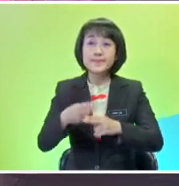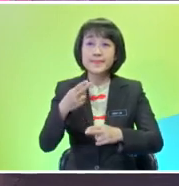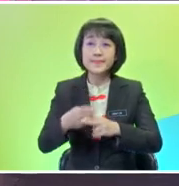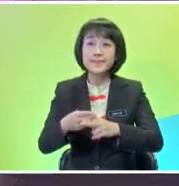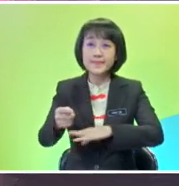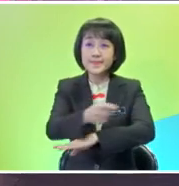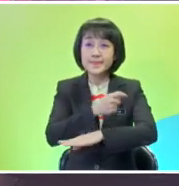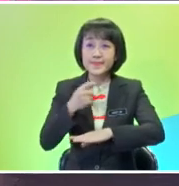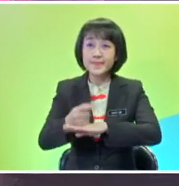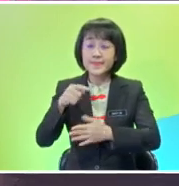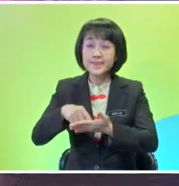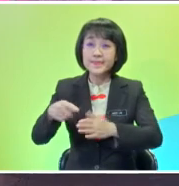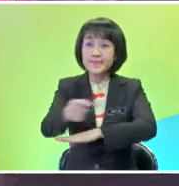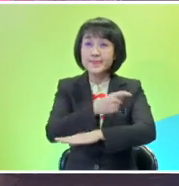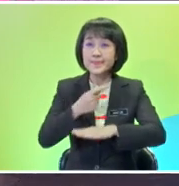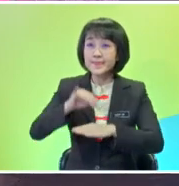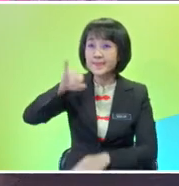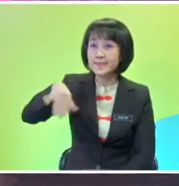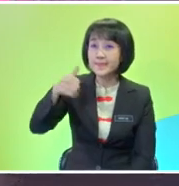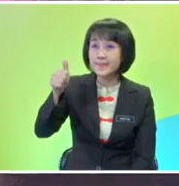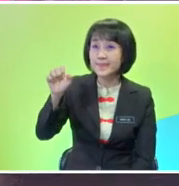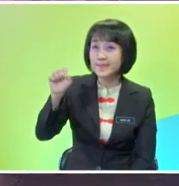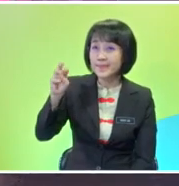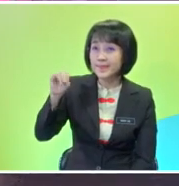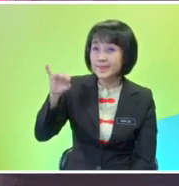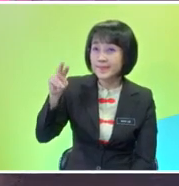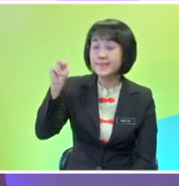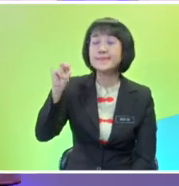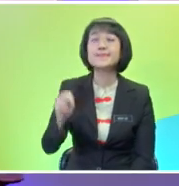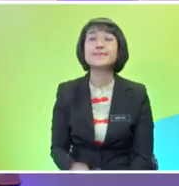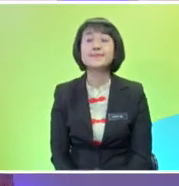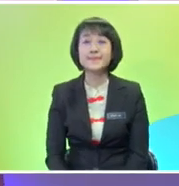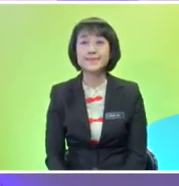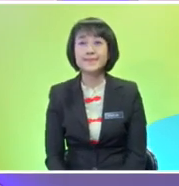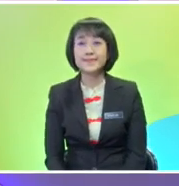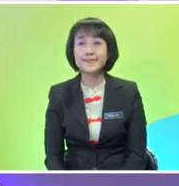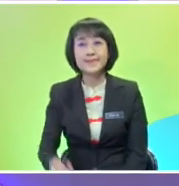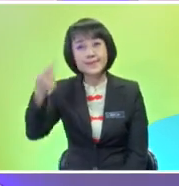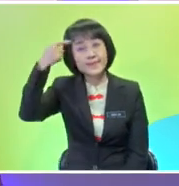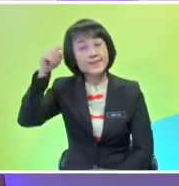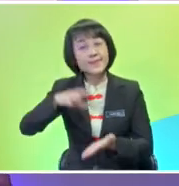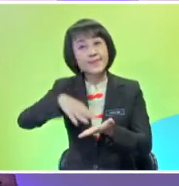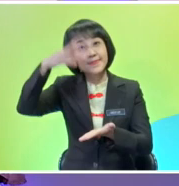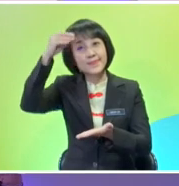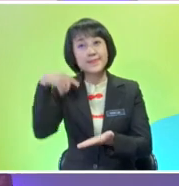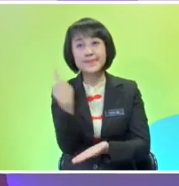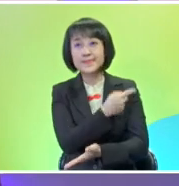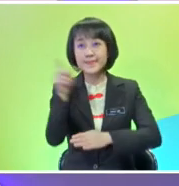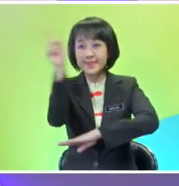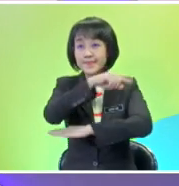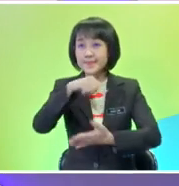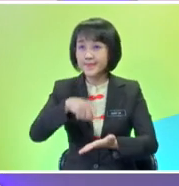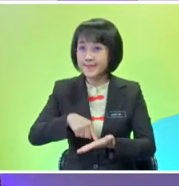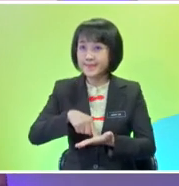Jasmin okey boleh Cikgu mulakan boleh Cikgu silan Baiklah untuk pembelajaran kita pada hari ini Cikgu